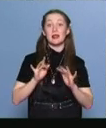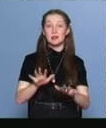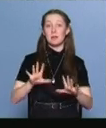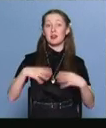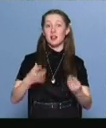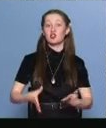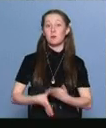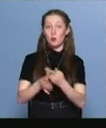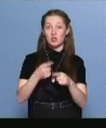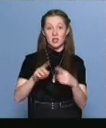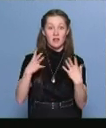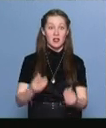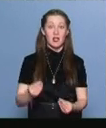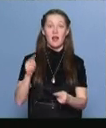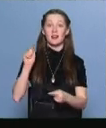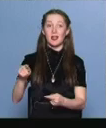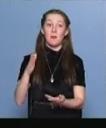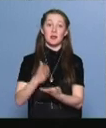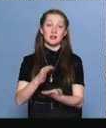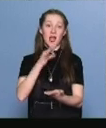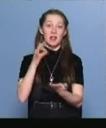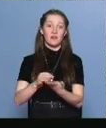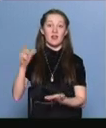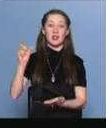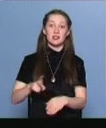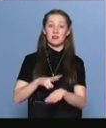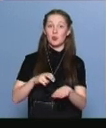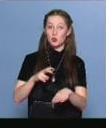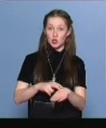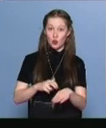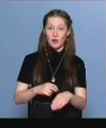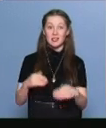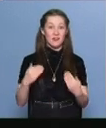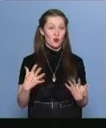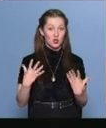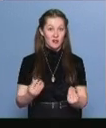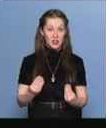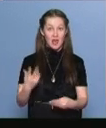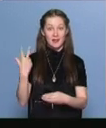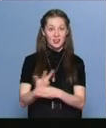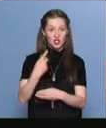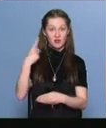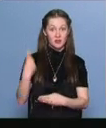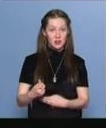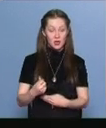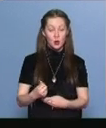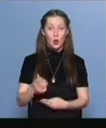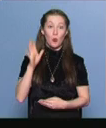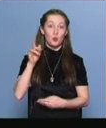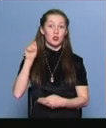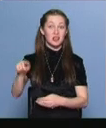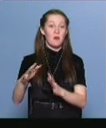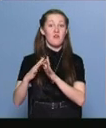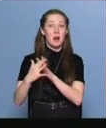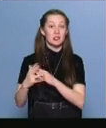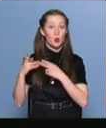помощь. С этого дня за поселком закреплен отдельный участковый. С сегодняшнего дня трижды в неделю он будет в поселке в